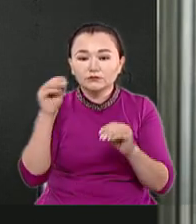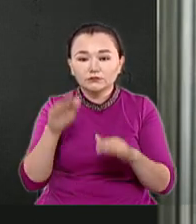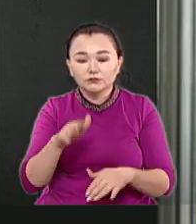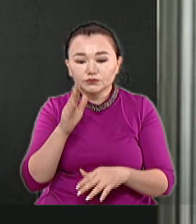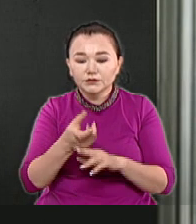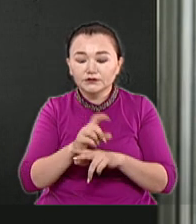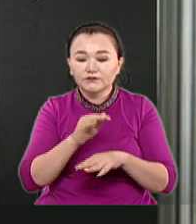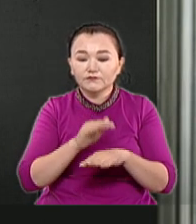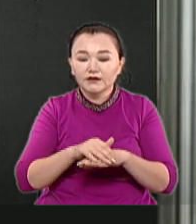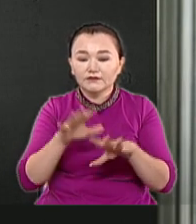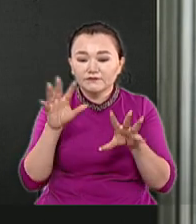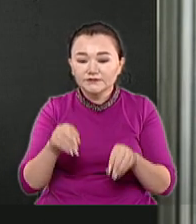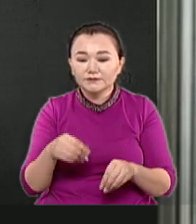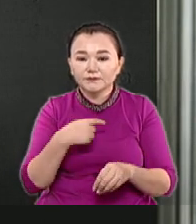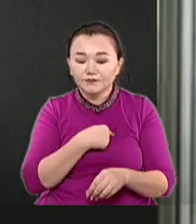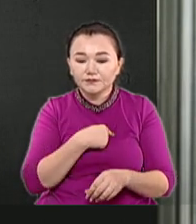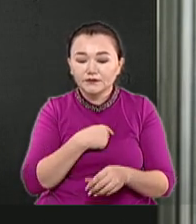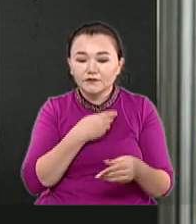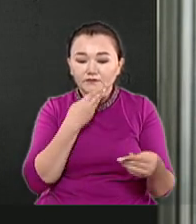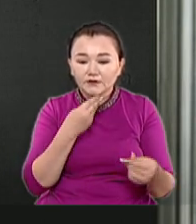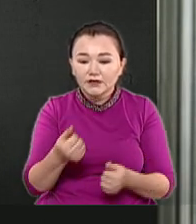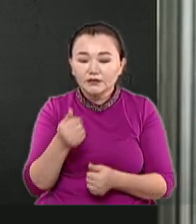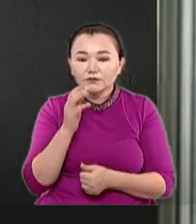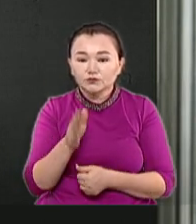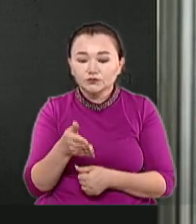сол факторлардың бәрі бірге біздің текеміздегі